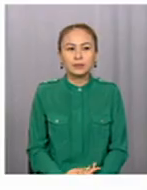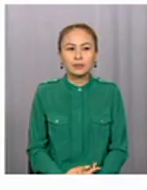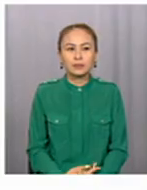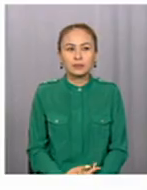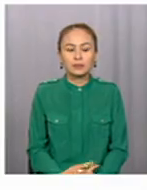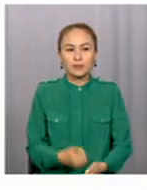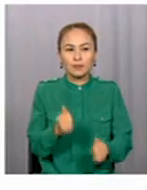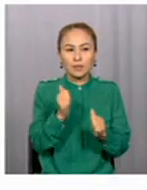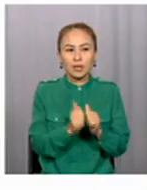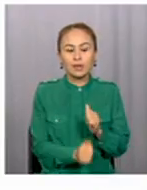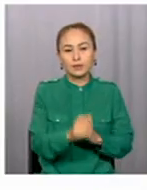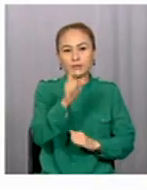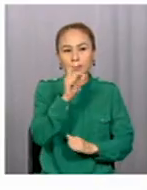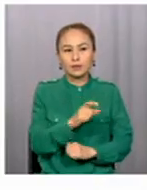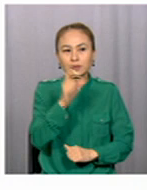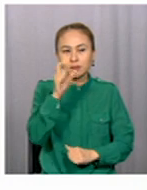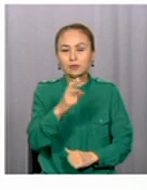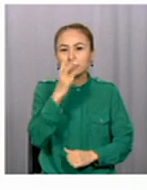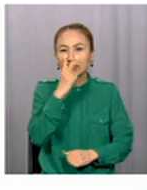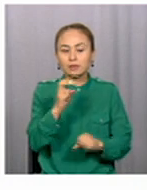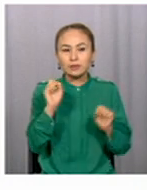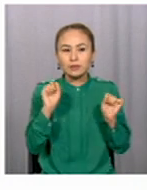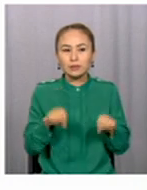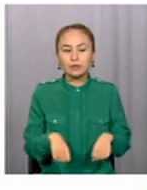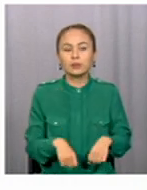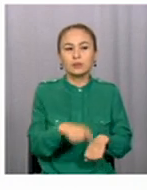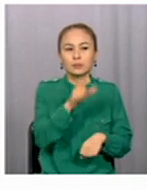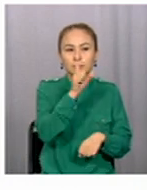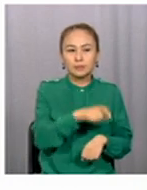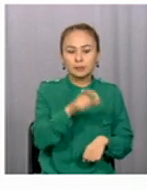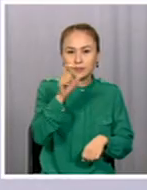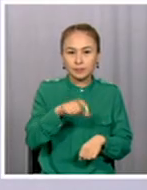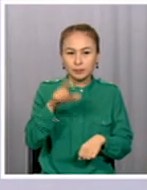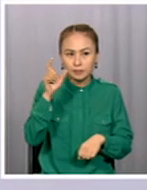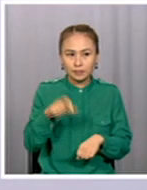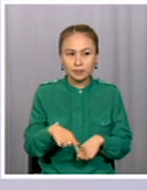әр диаграмманың түріне тоқтала кетейік. Бағанды диаграмма.